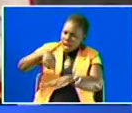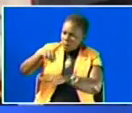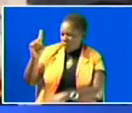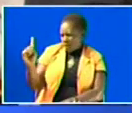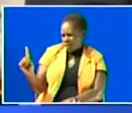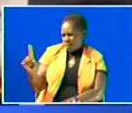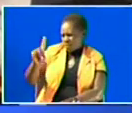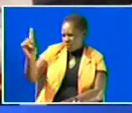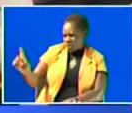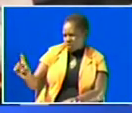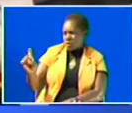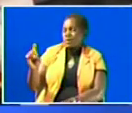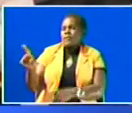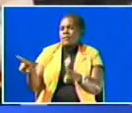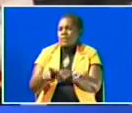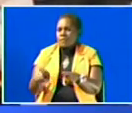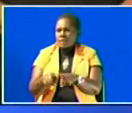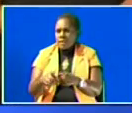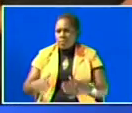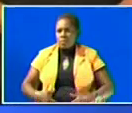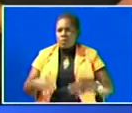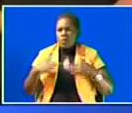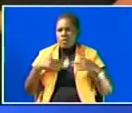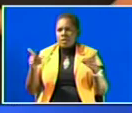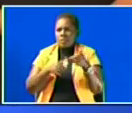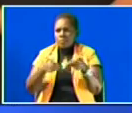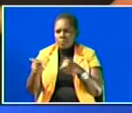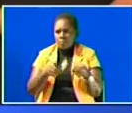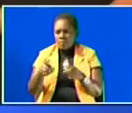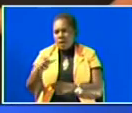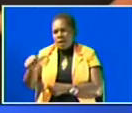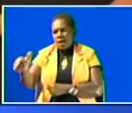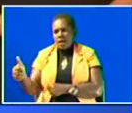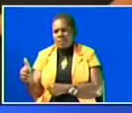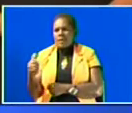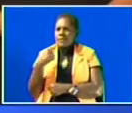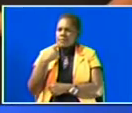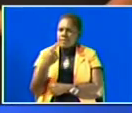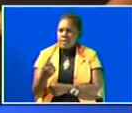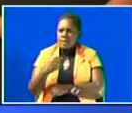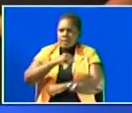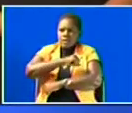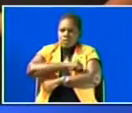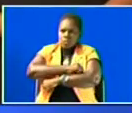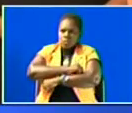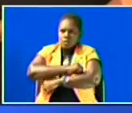Huku jamii zilizofiwa zikijiandaa kusafirisha miili kwa mazishi, wengi wao wanashikilia kuwa shule